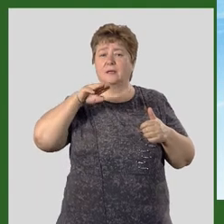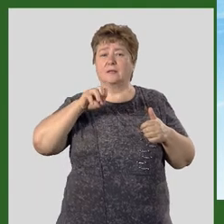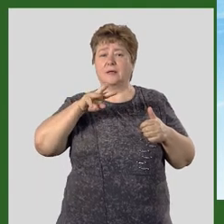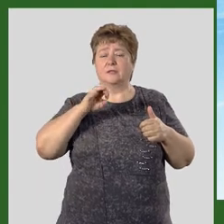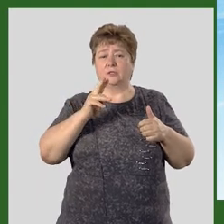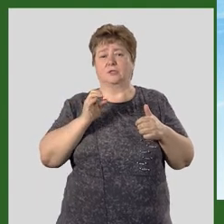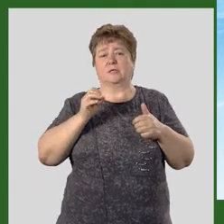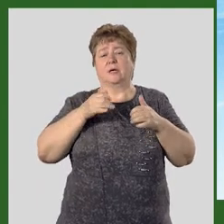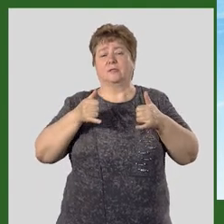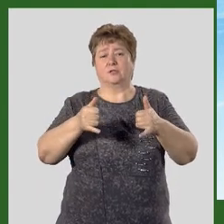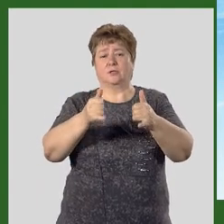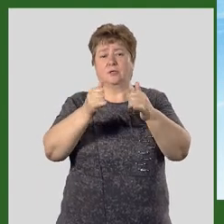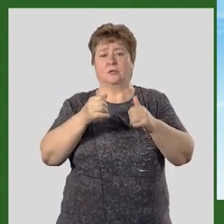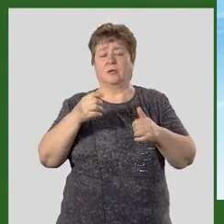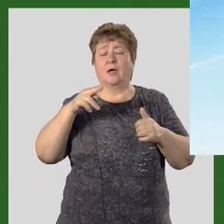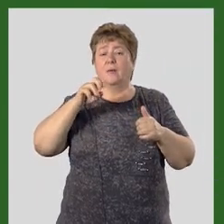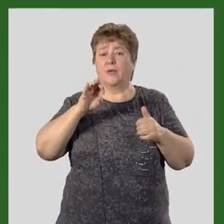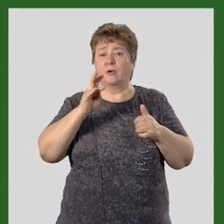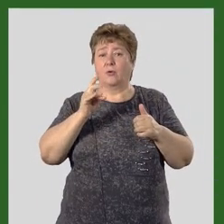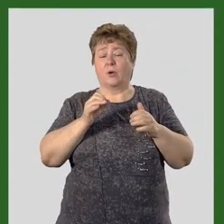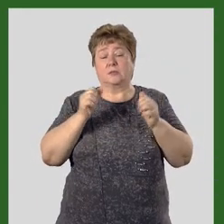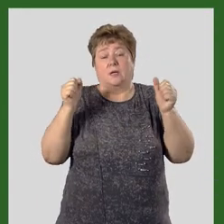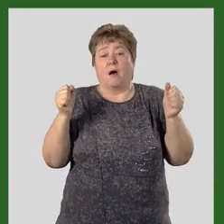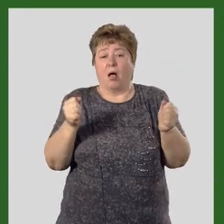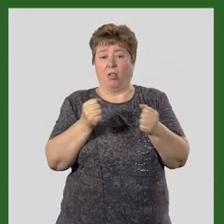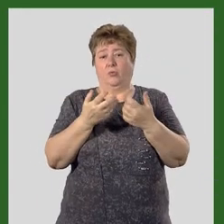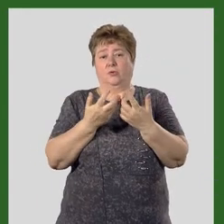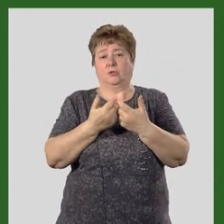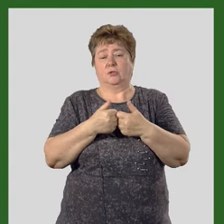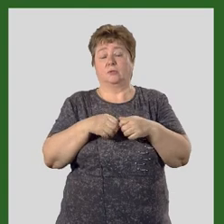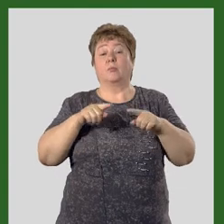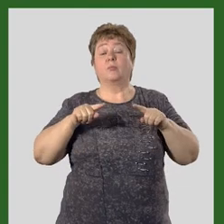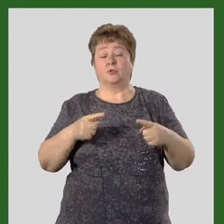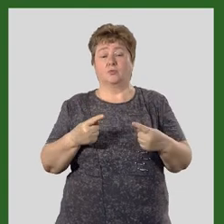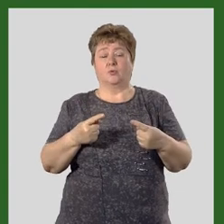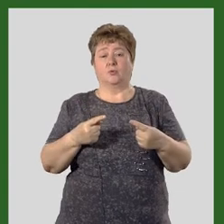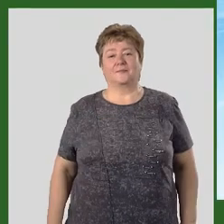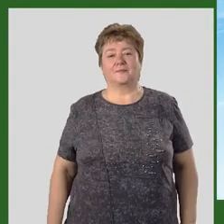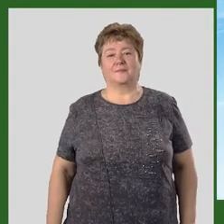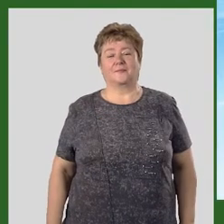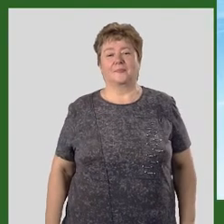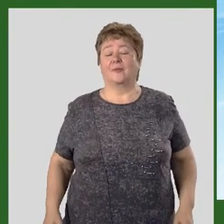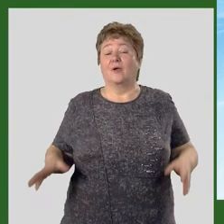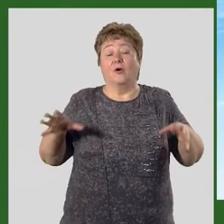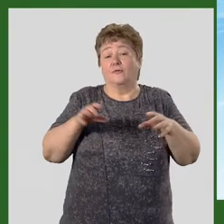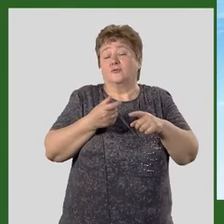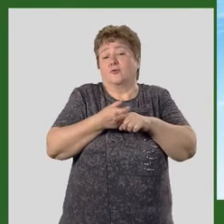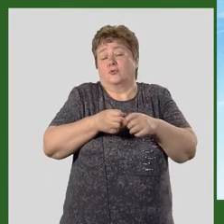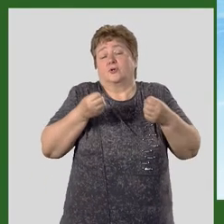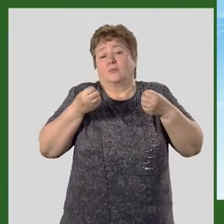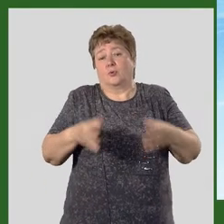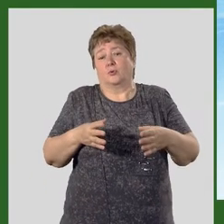североатлантическое течение, а перуанское – холодным. Почему? Все очень